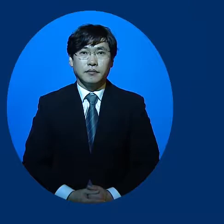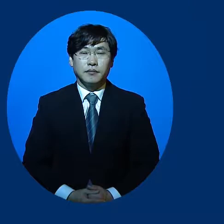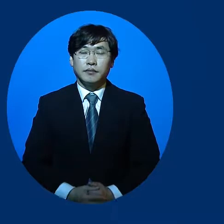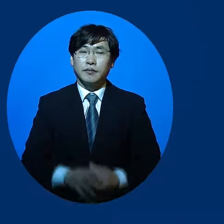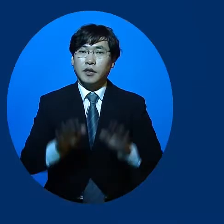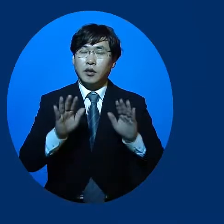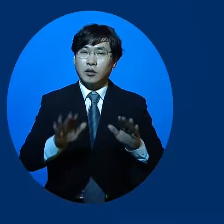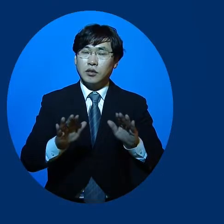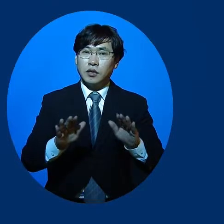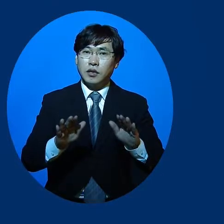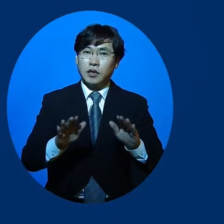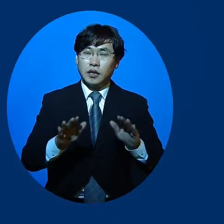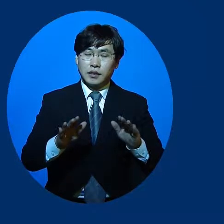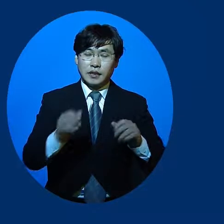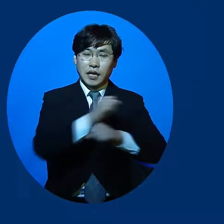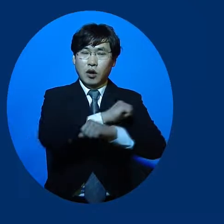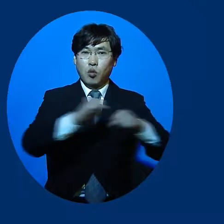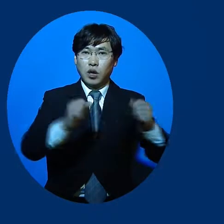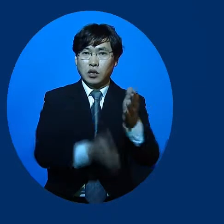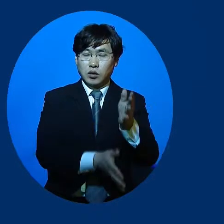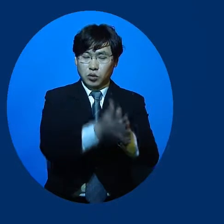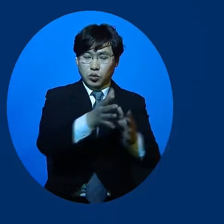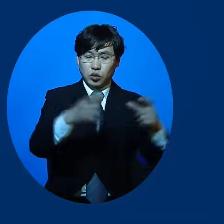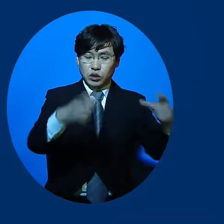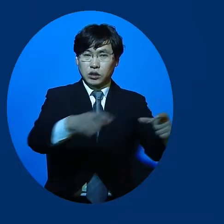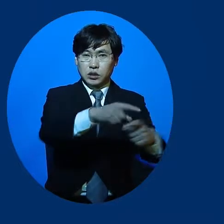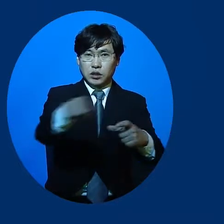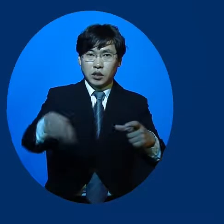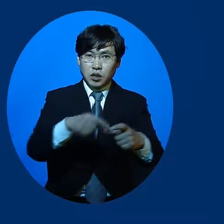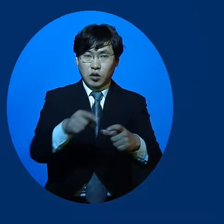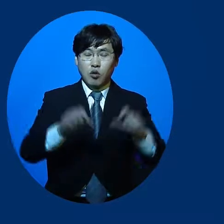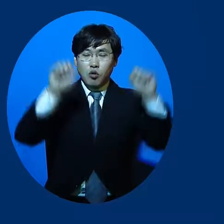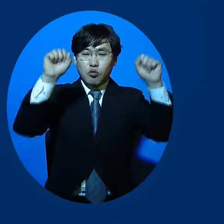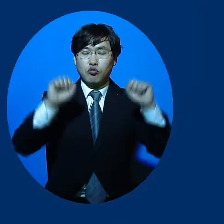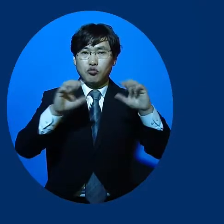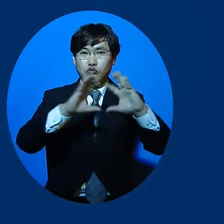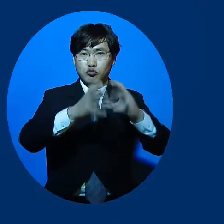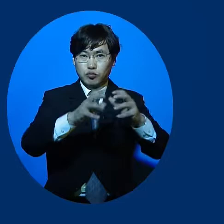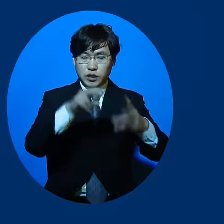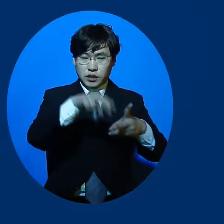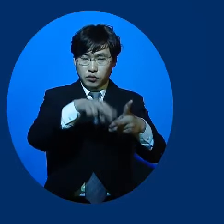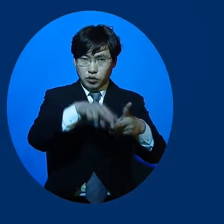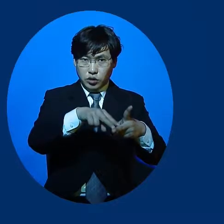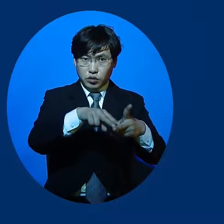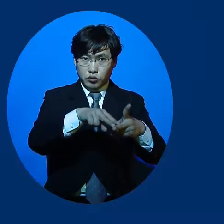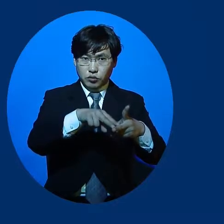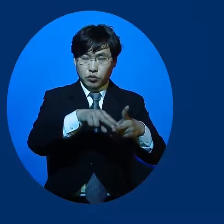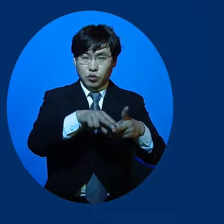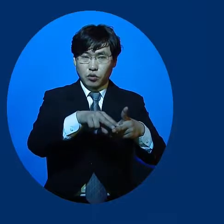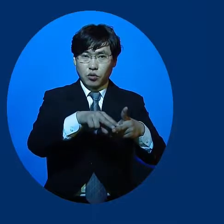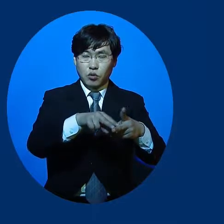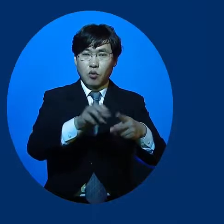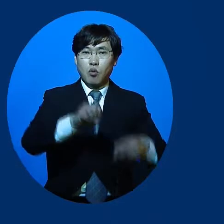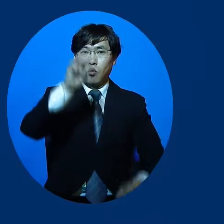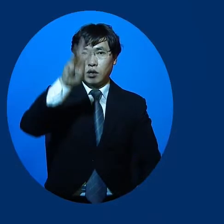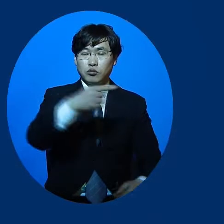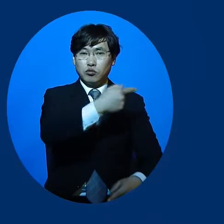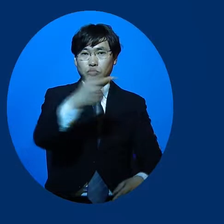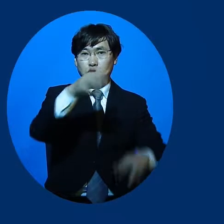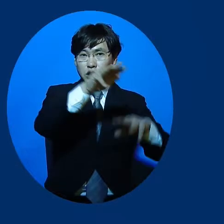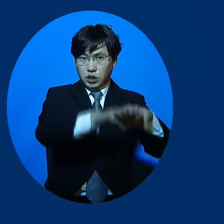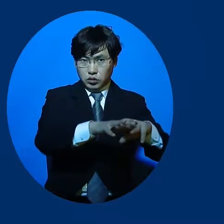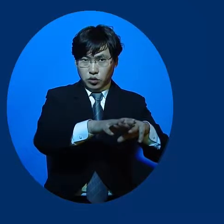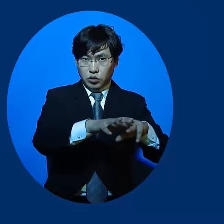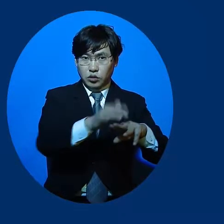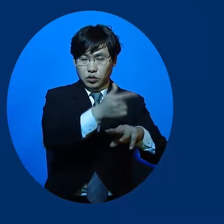현재 우리나라는 광역 단위로 장애인형 국민체육센터 4개소, 광주, 인천, 대전, 전남 지역에 운영